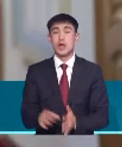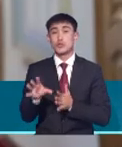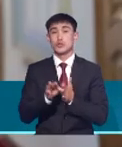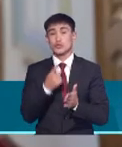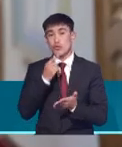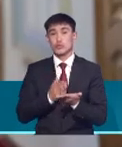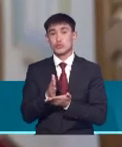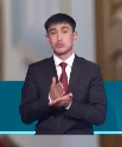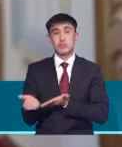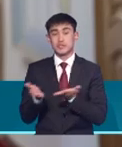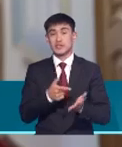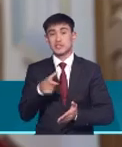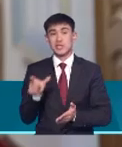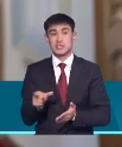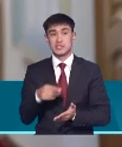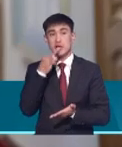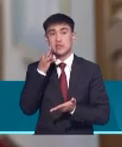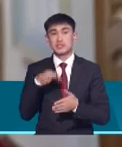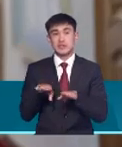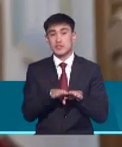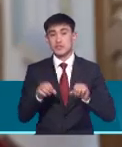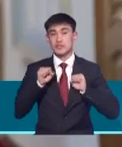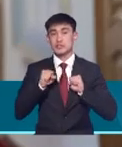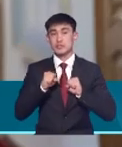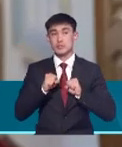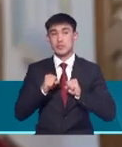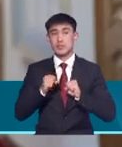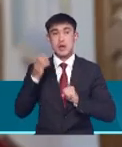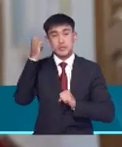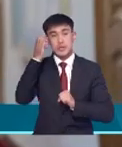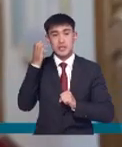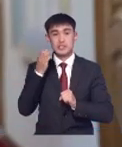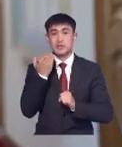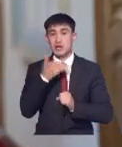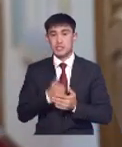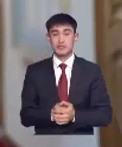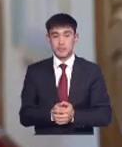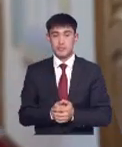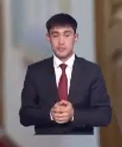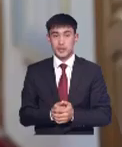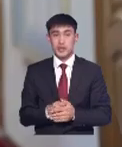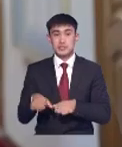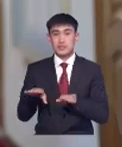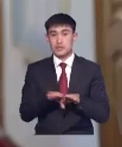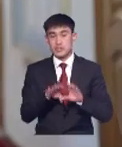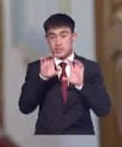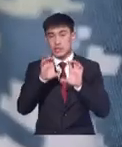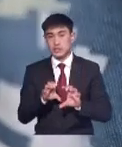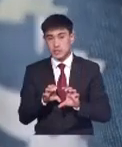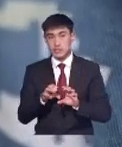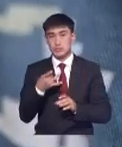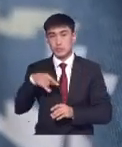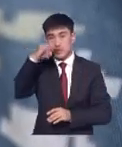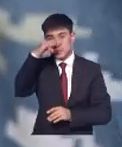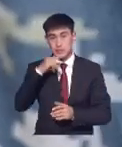воинскую службу призываются граждане с соответствующими физическими и морально-психологическими качествами в соответствии с законодательством Республики